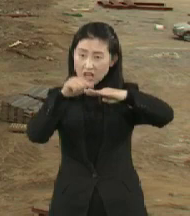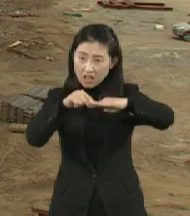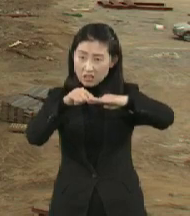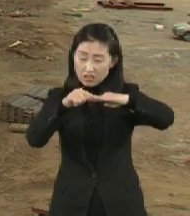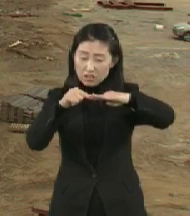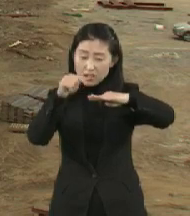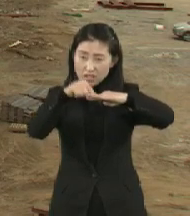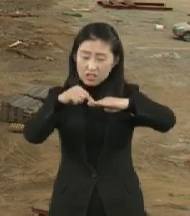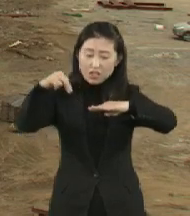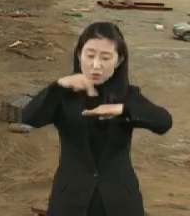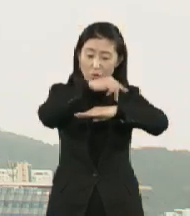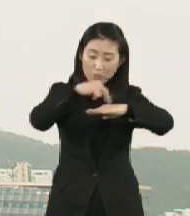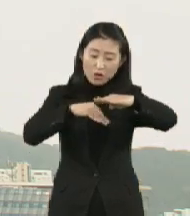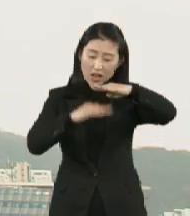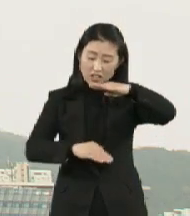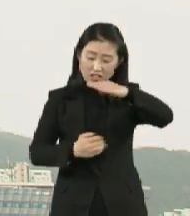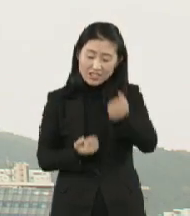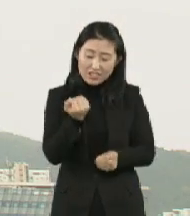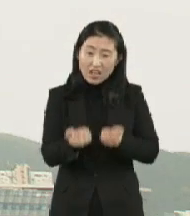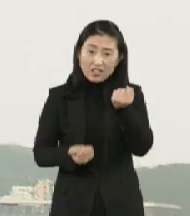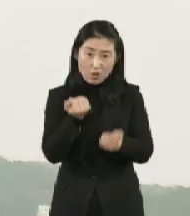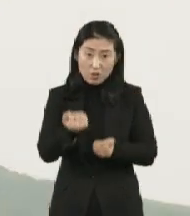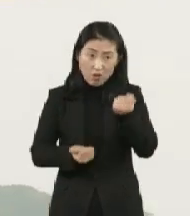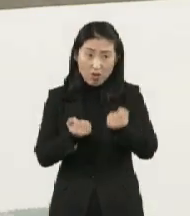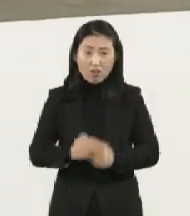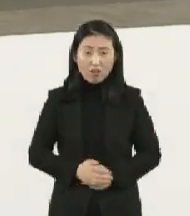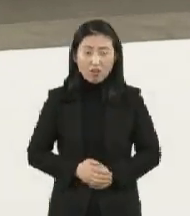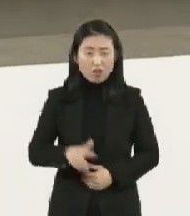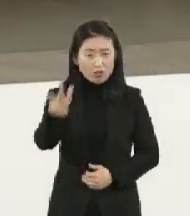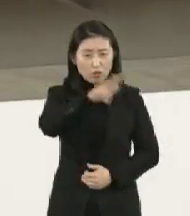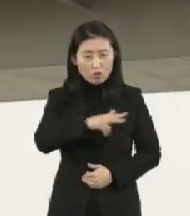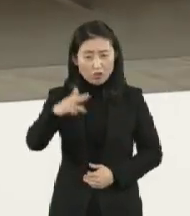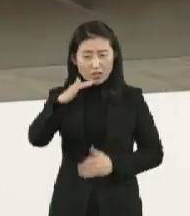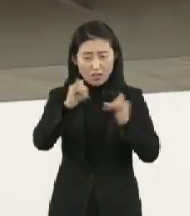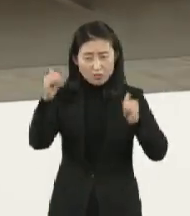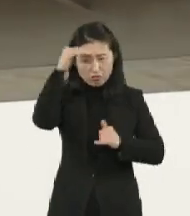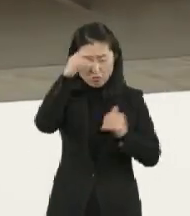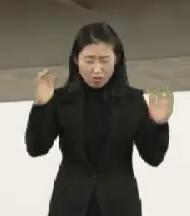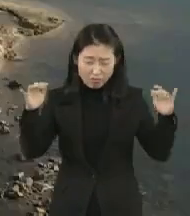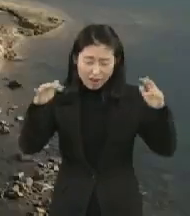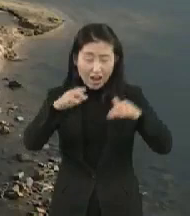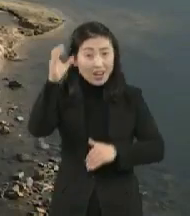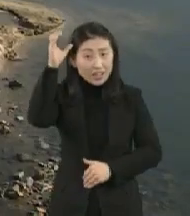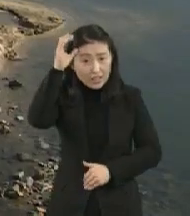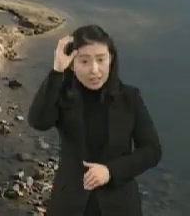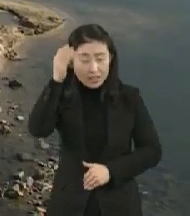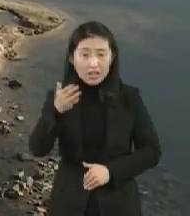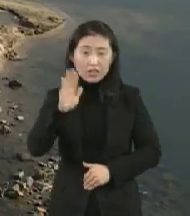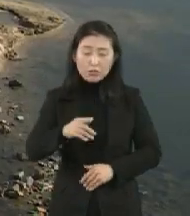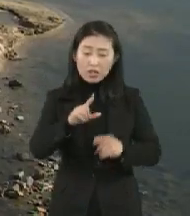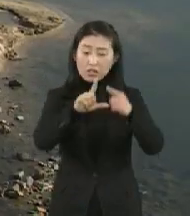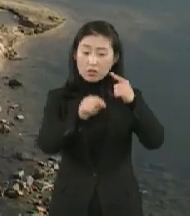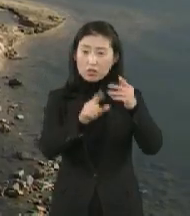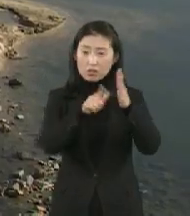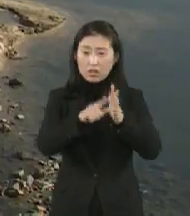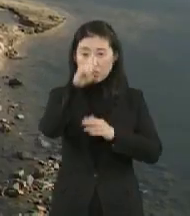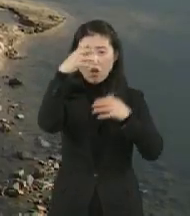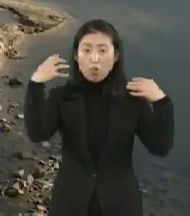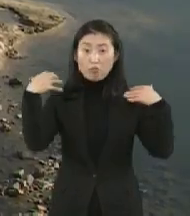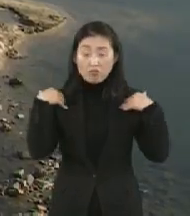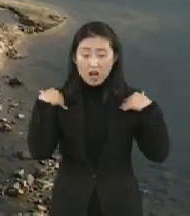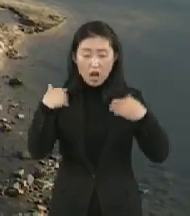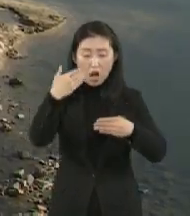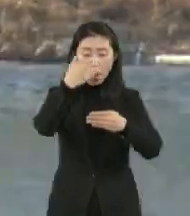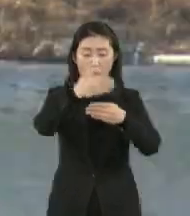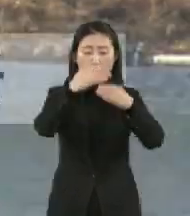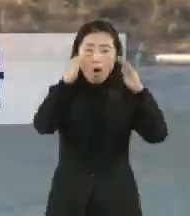도보로 금강의 경관을 즐길 수 있는 관광 명소로 기대를 모으고 있습니다. 하지만 지난달 정부의 세종보 해체